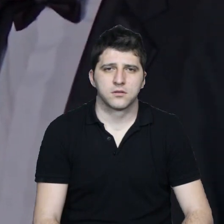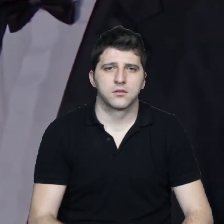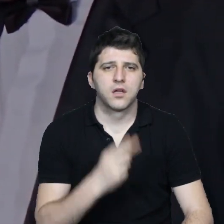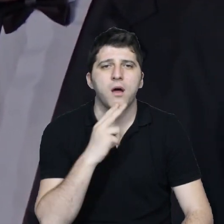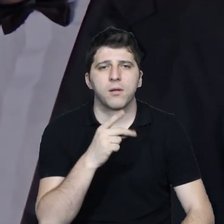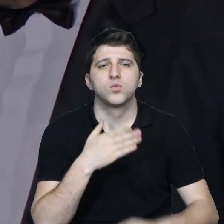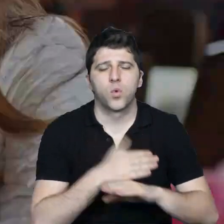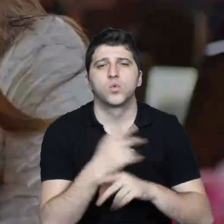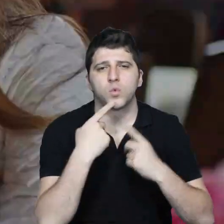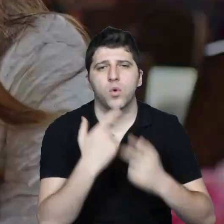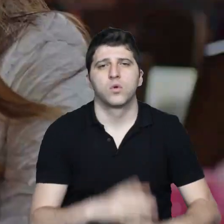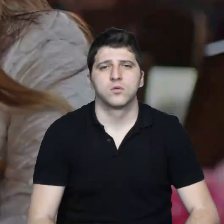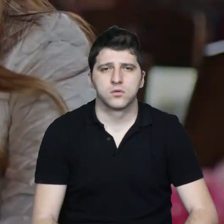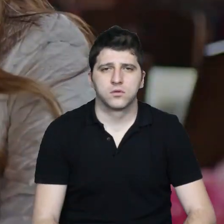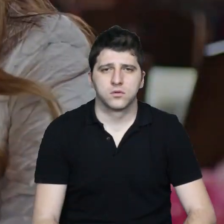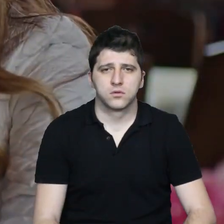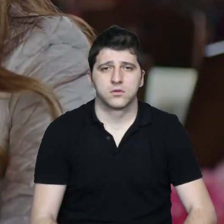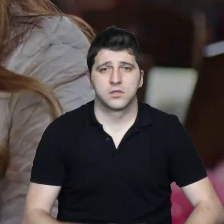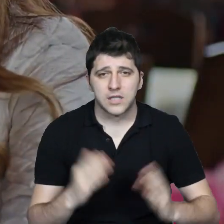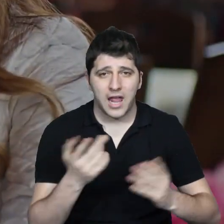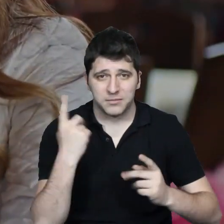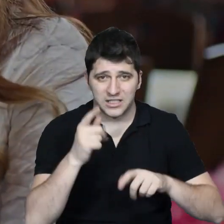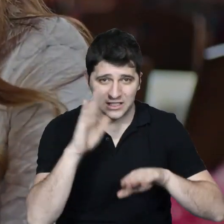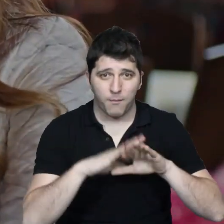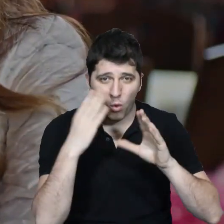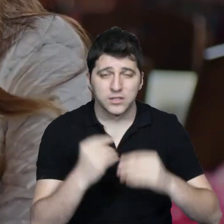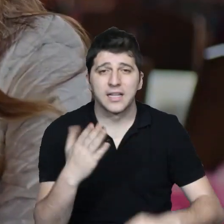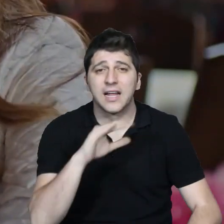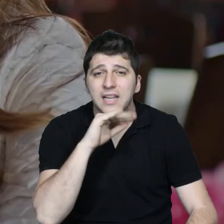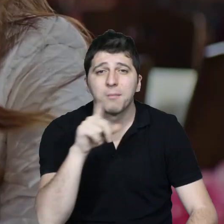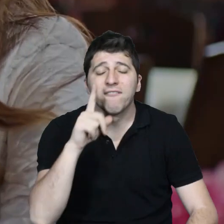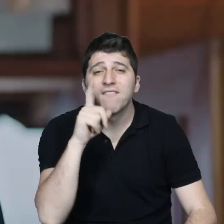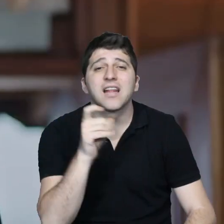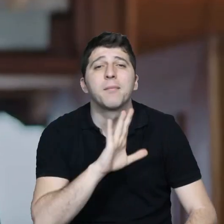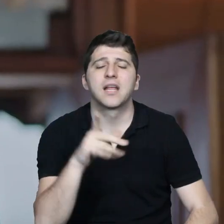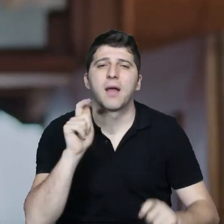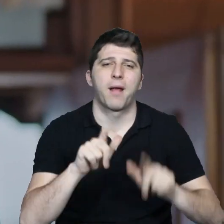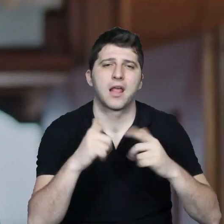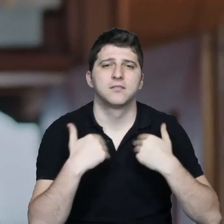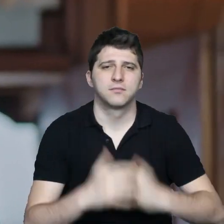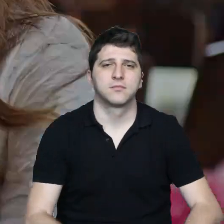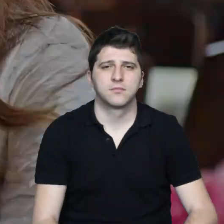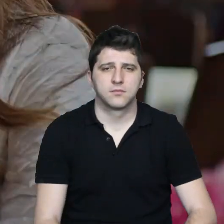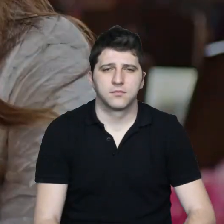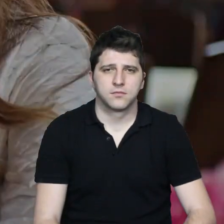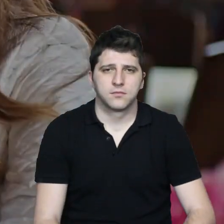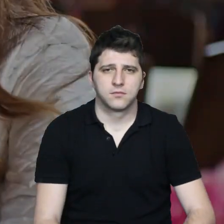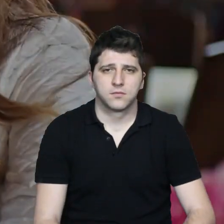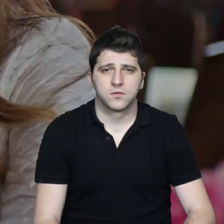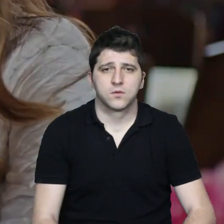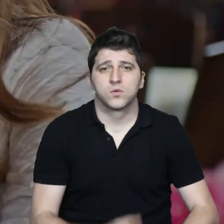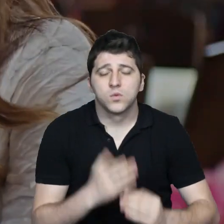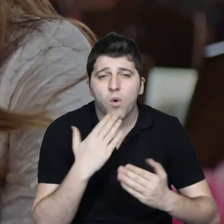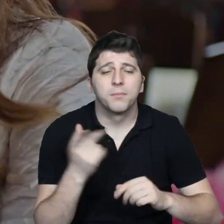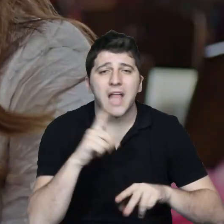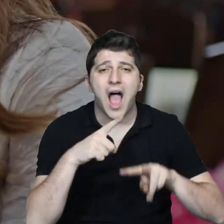Ablam doğru söylüyor. Eğer bir şey yapacaksak bile dedeme hiç fark ettirmeden yapmamız lazım. Yoksa